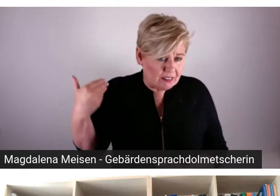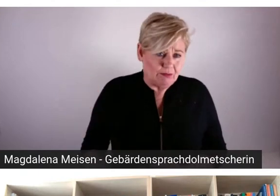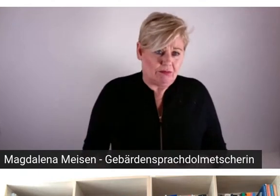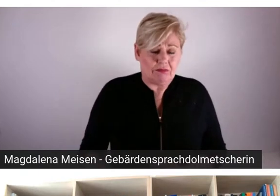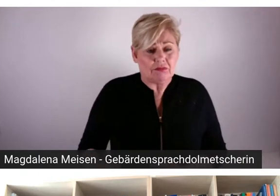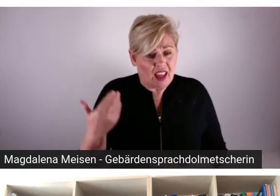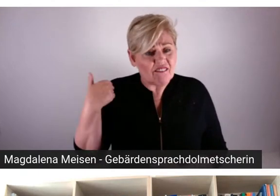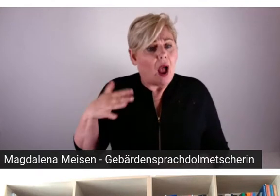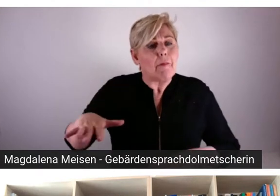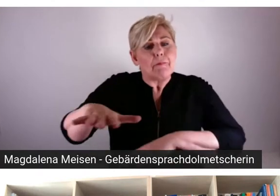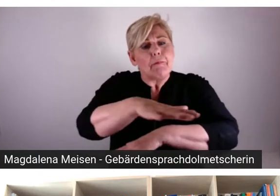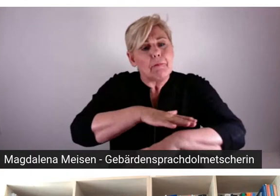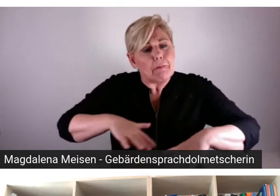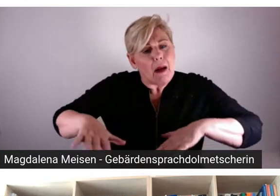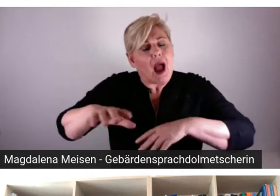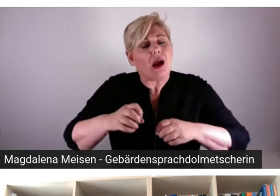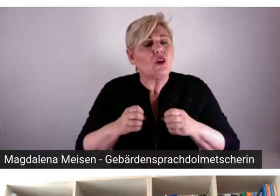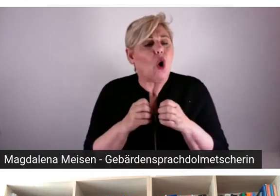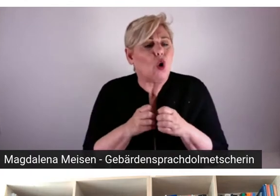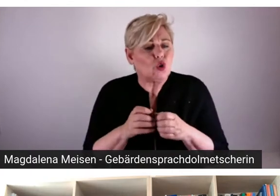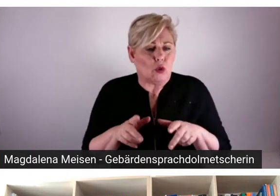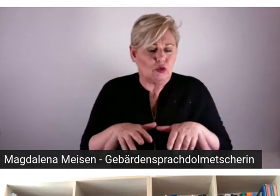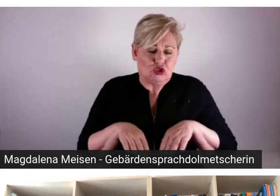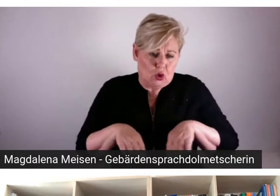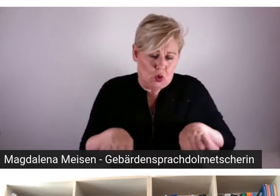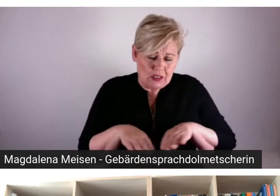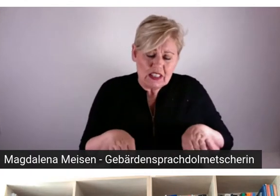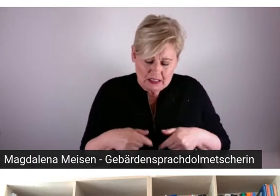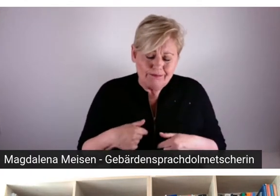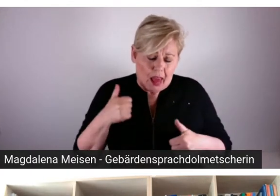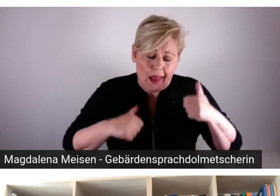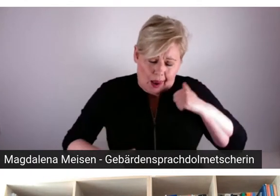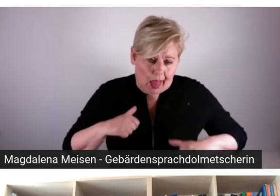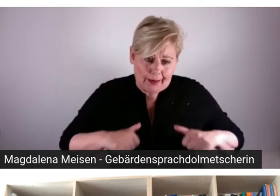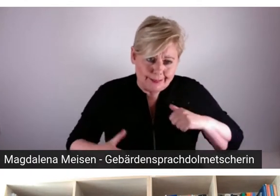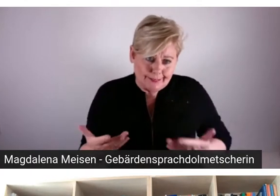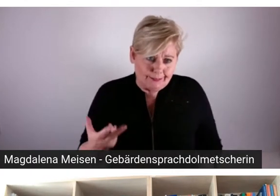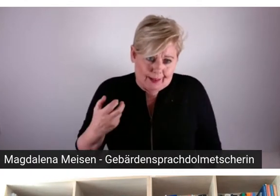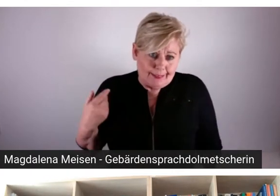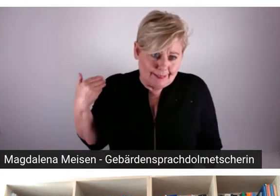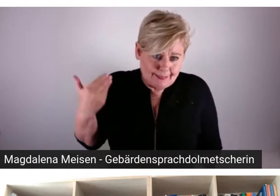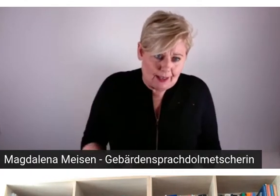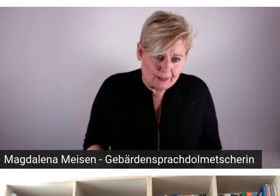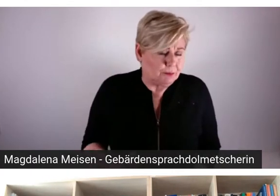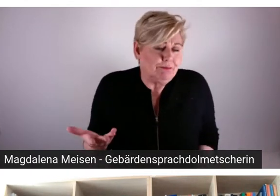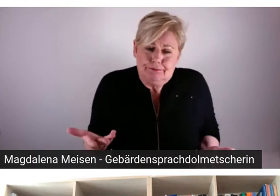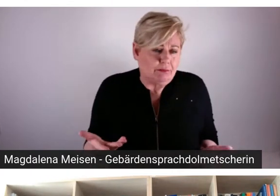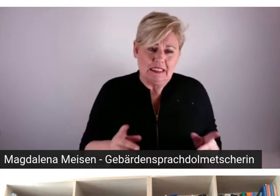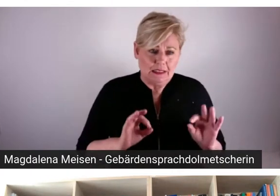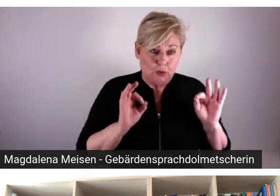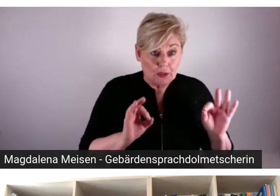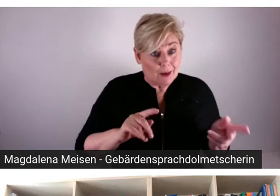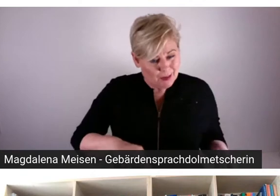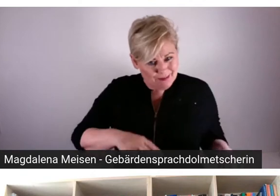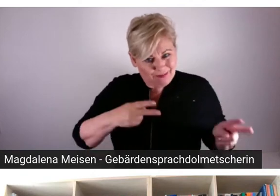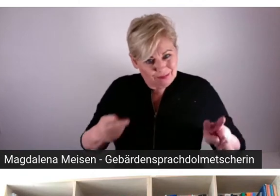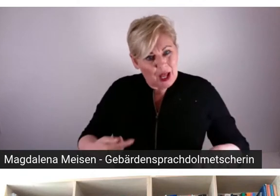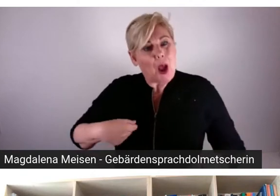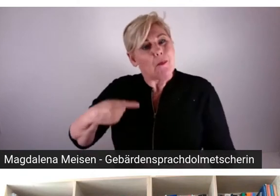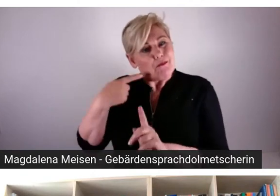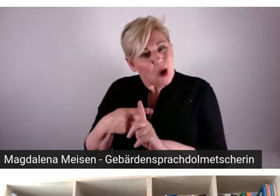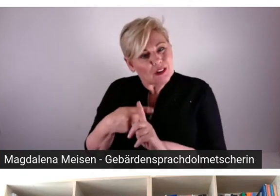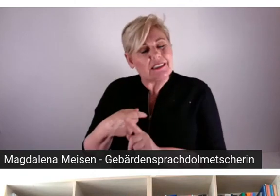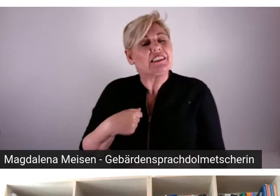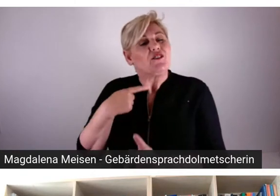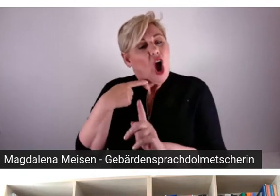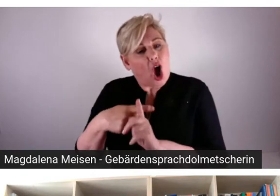der marktökonomischen Grundsatzstrategien. Das ist schlecht, aber was mich positiv stimmt und optimistisch